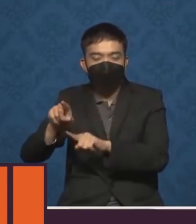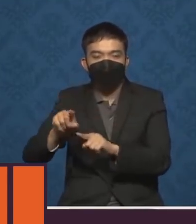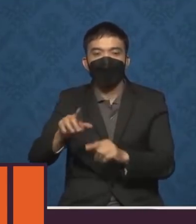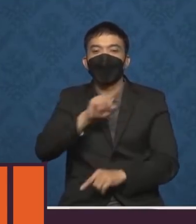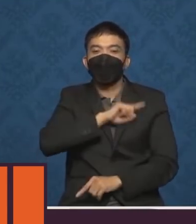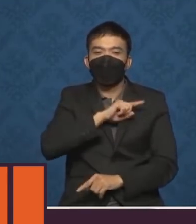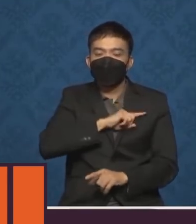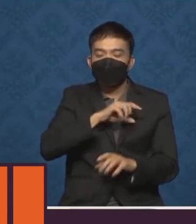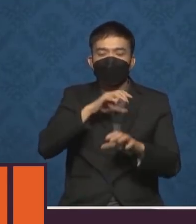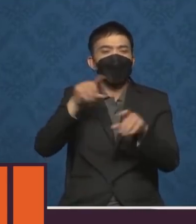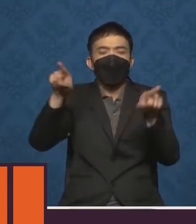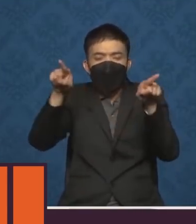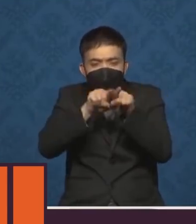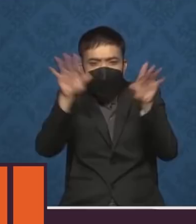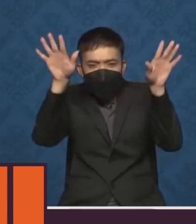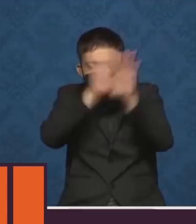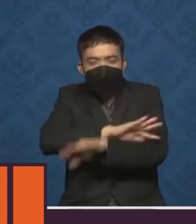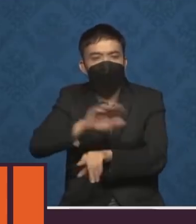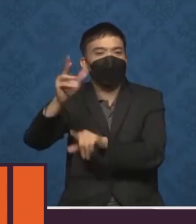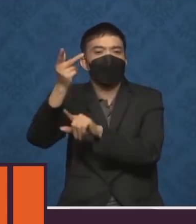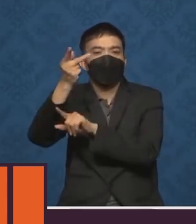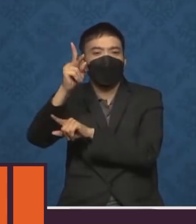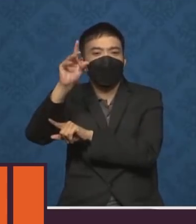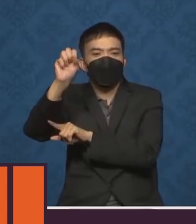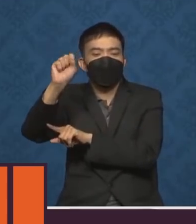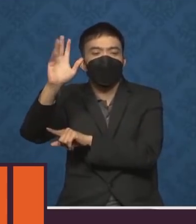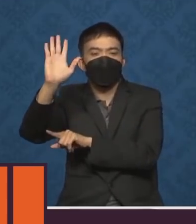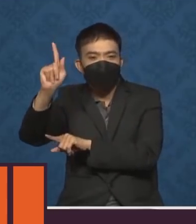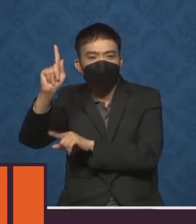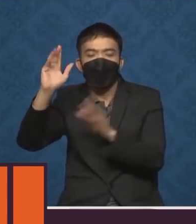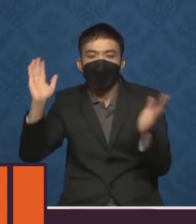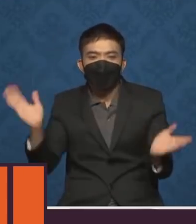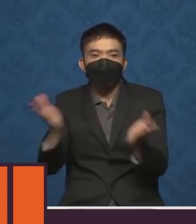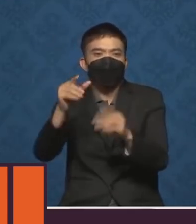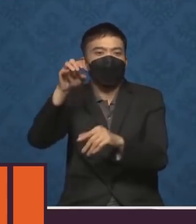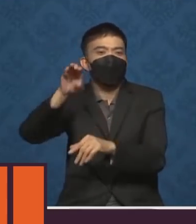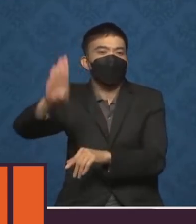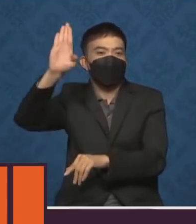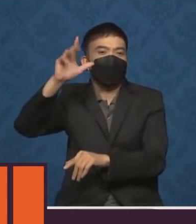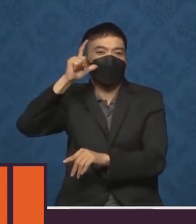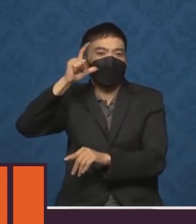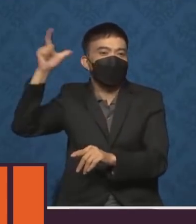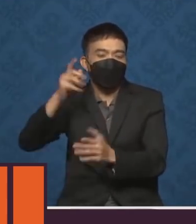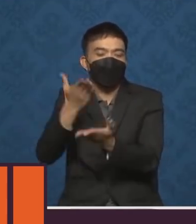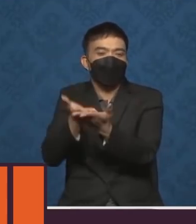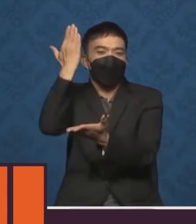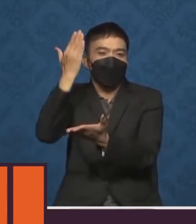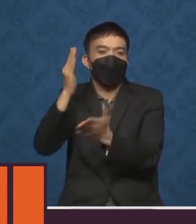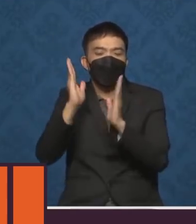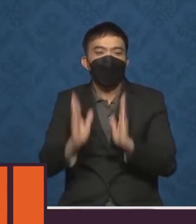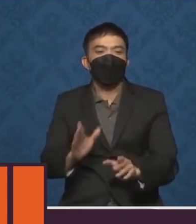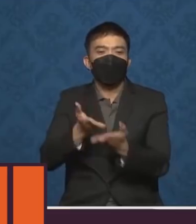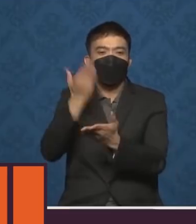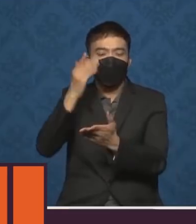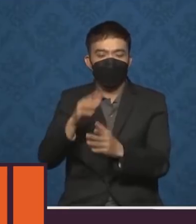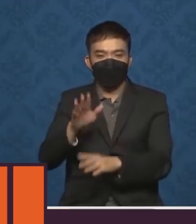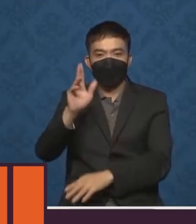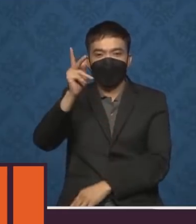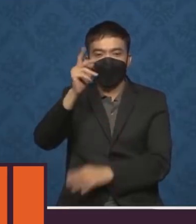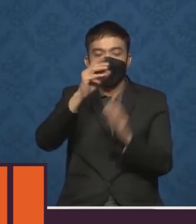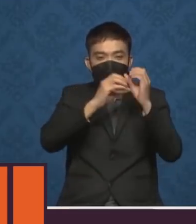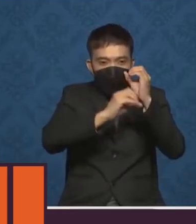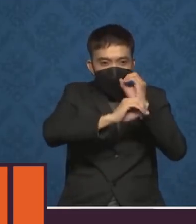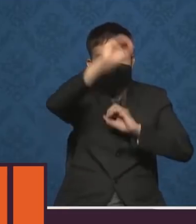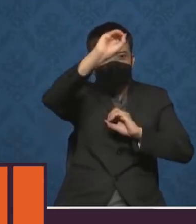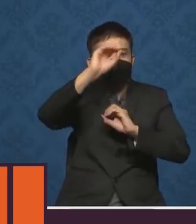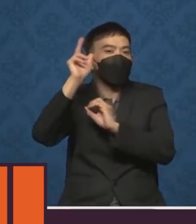ำหน้าที่เดียวกับคสช.ก็คือส่งเสริมความมั่งคั่งของนายทุน กสทช.ที่เรียกนักข่าวเข้าไปหารือน